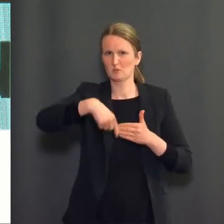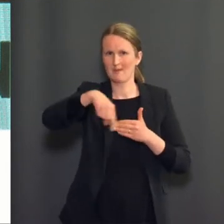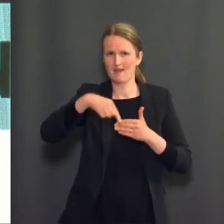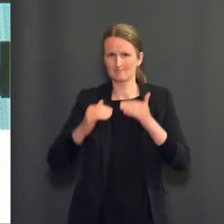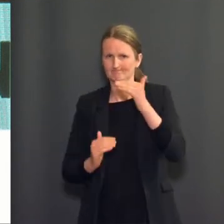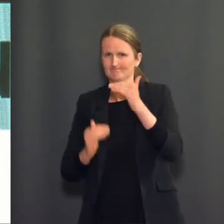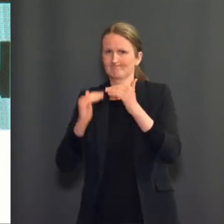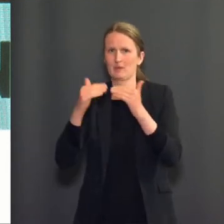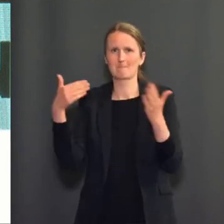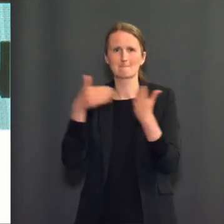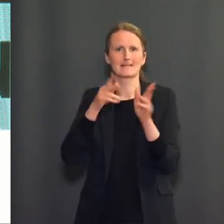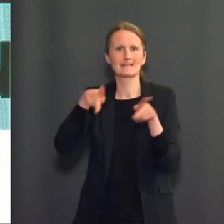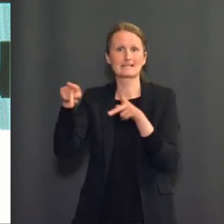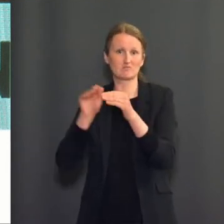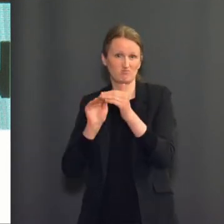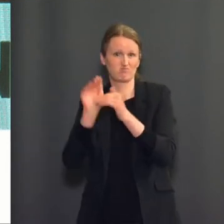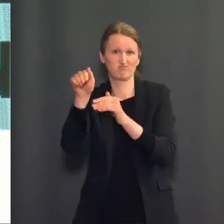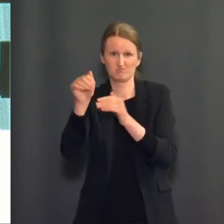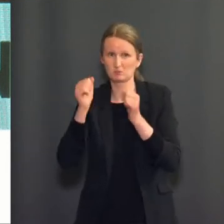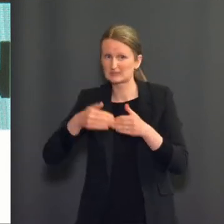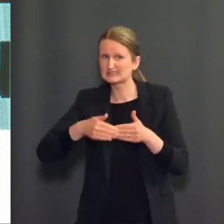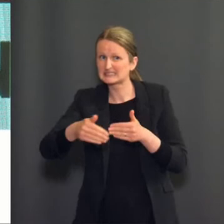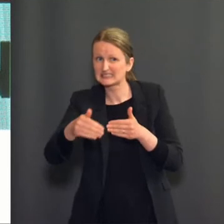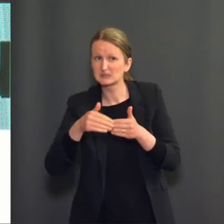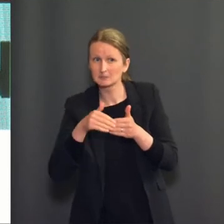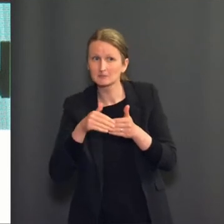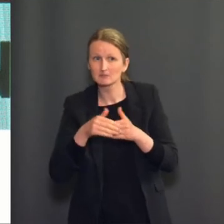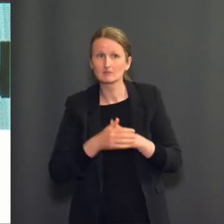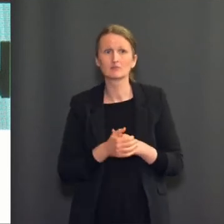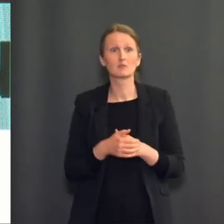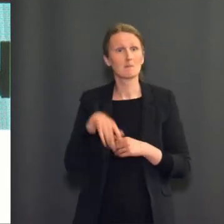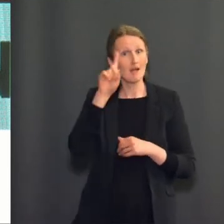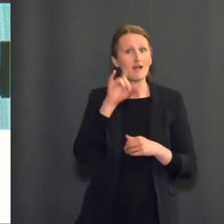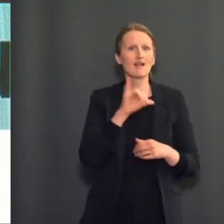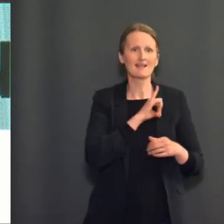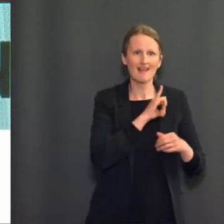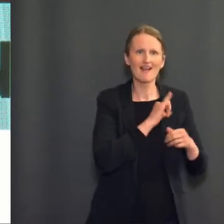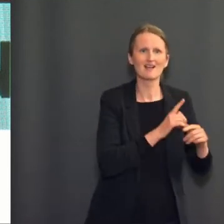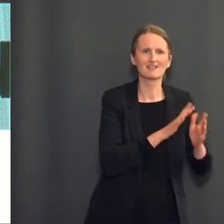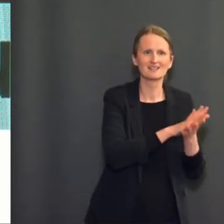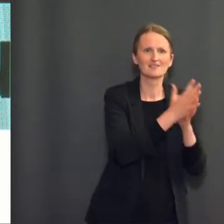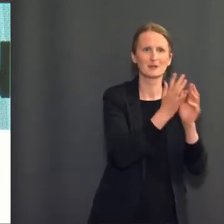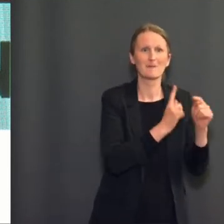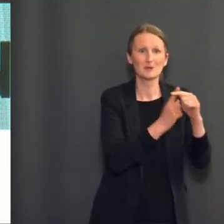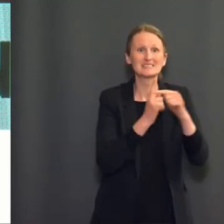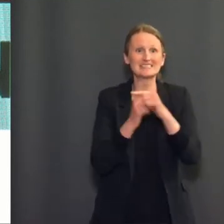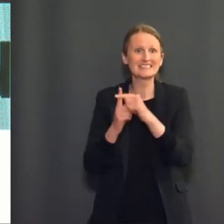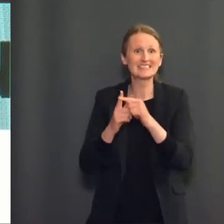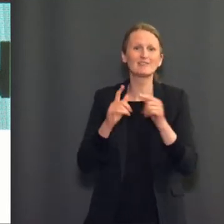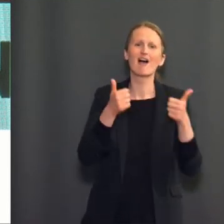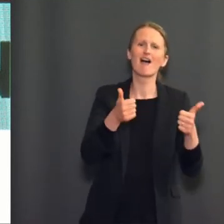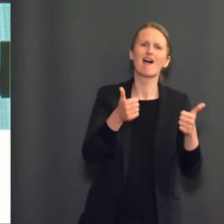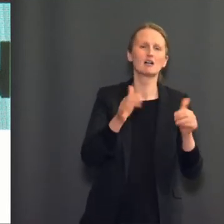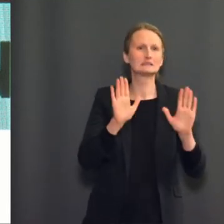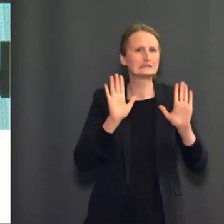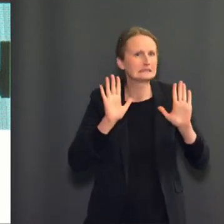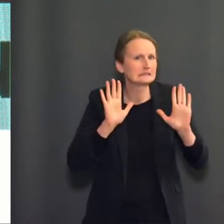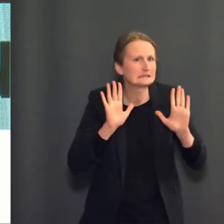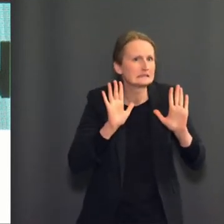Nous observons donc des tendances positives, mais elles sont fragiles et peuvent disparaître à tout